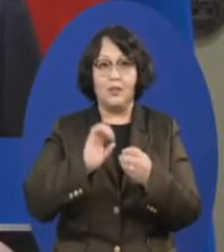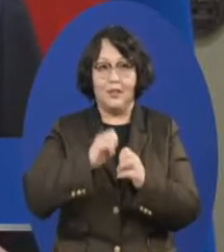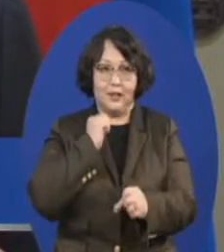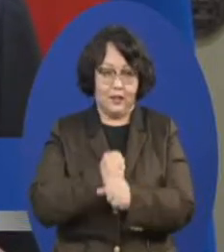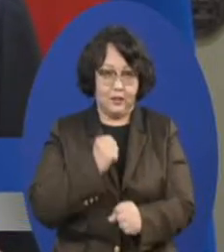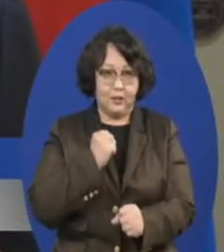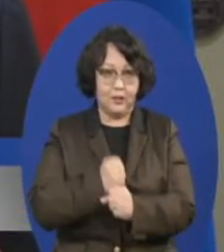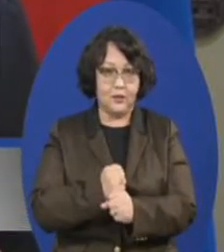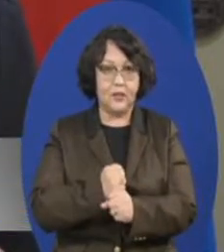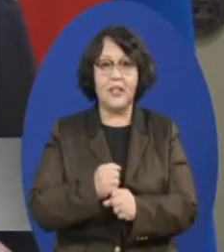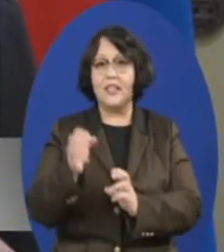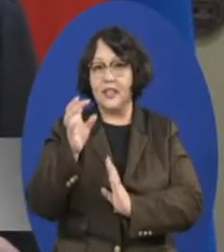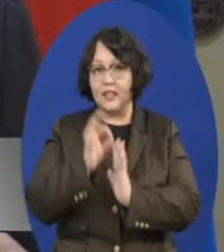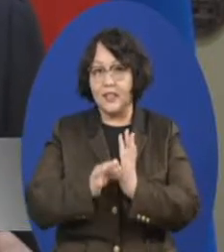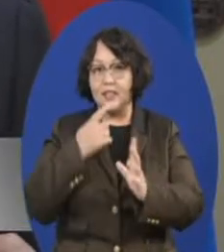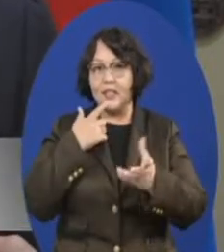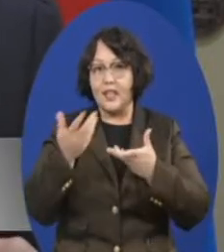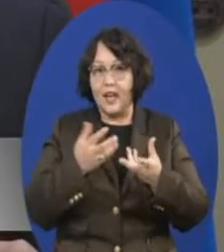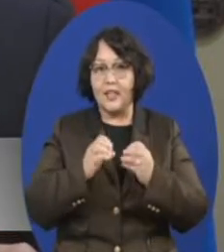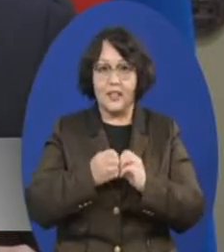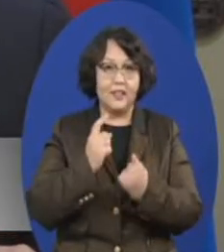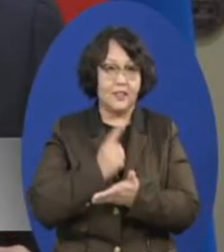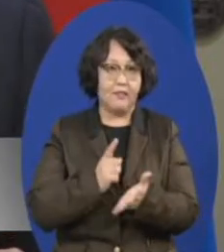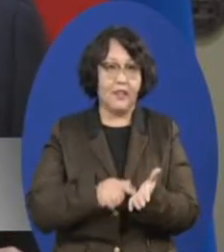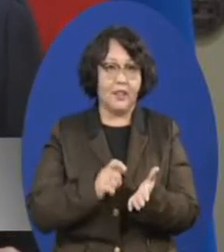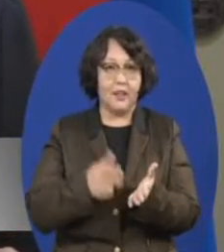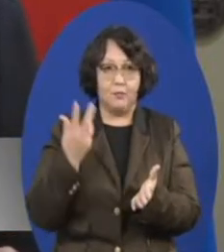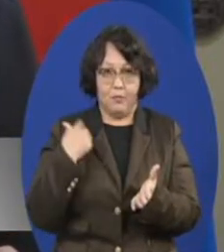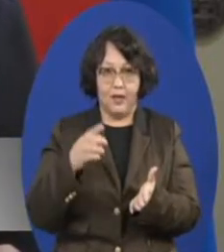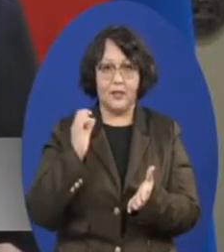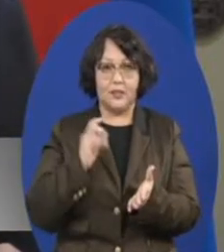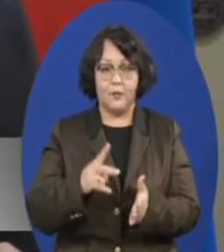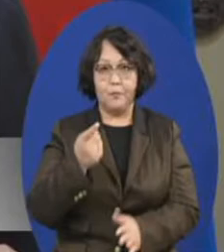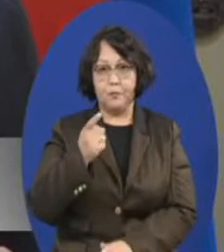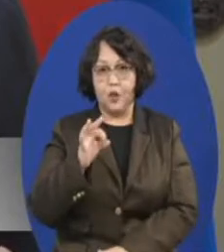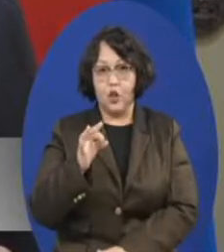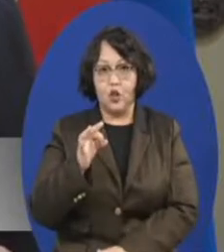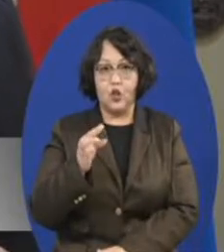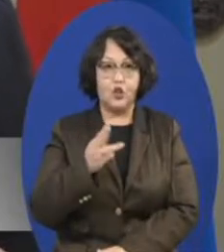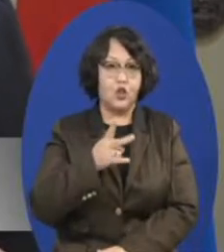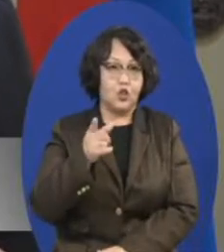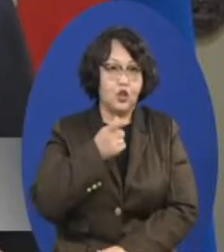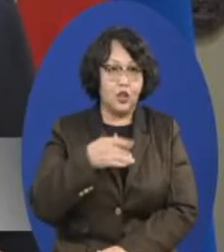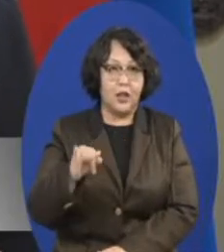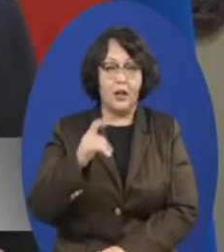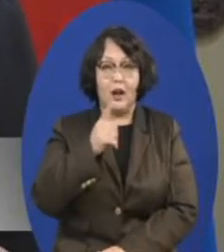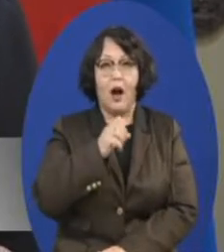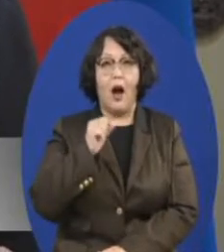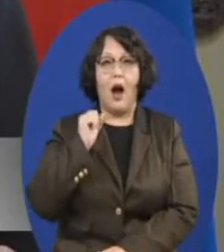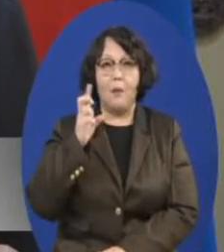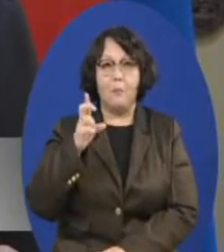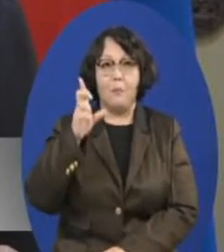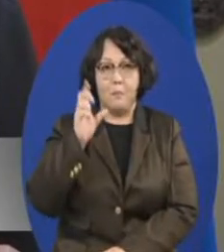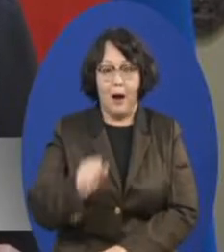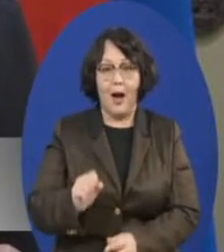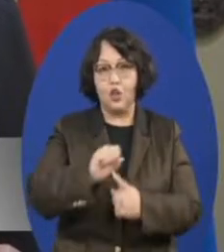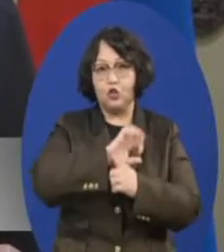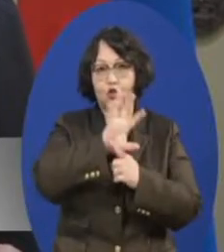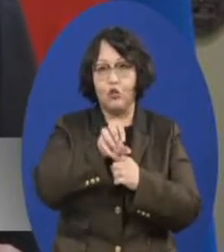энэ зүйлийг одоо бас хилцэл хийх зайшгүй шаардлагатай байсан. Тэгээ хөшгийн хөндийг одоо хаб буюу одоо